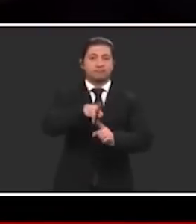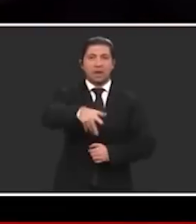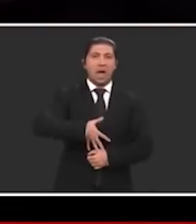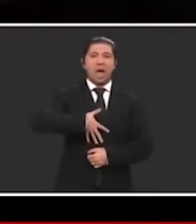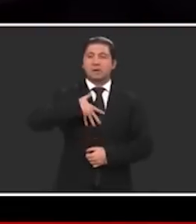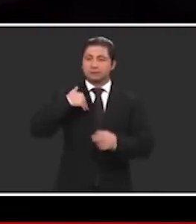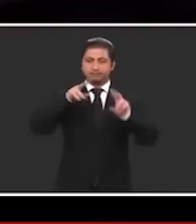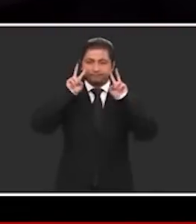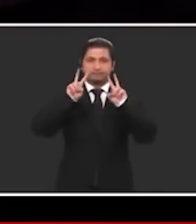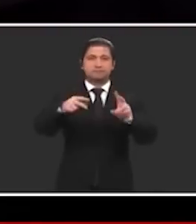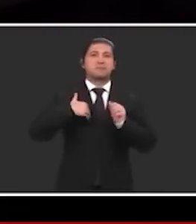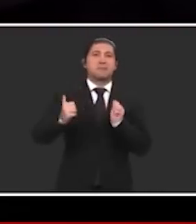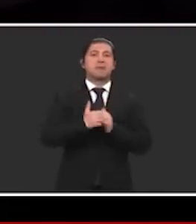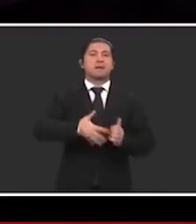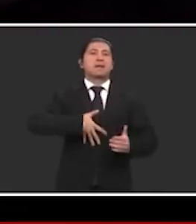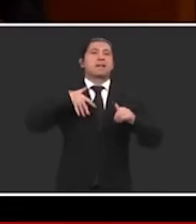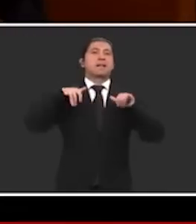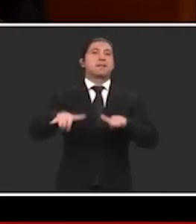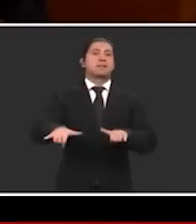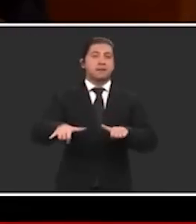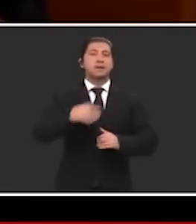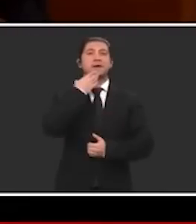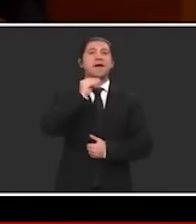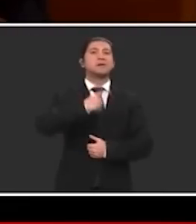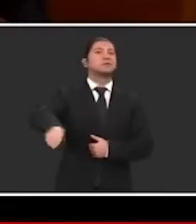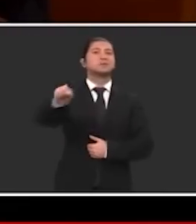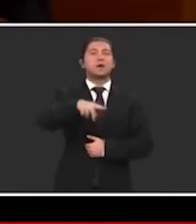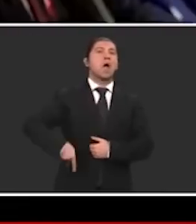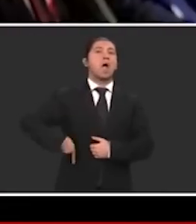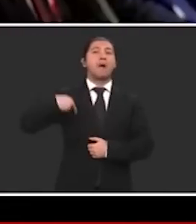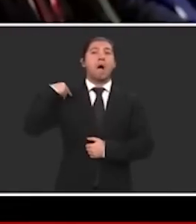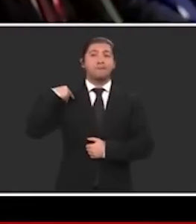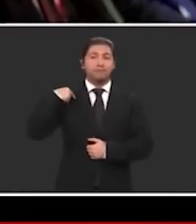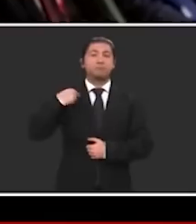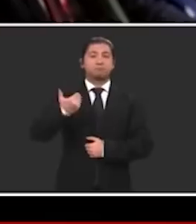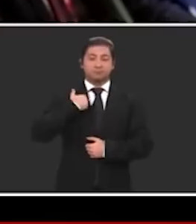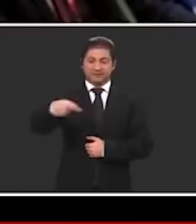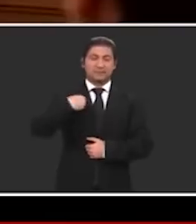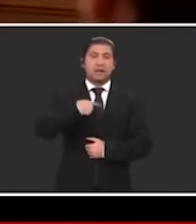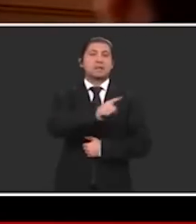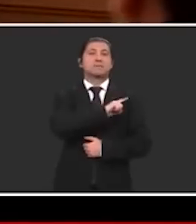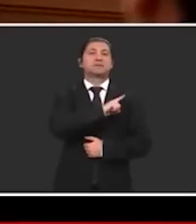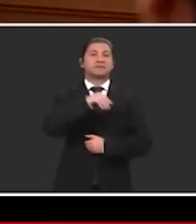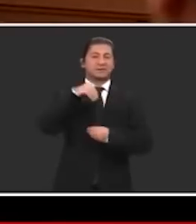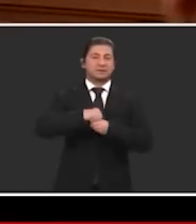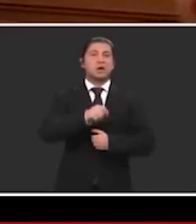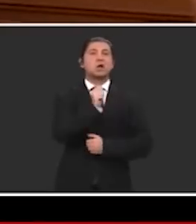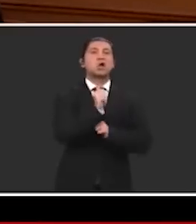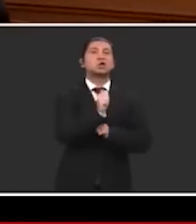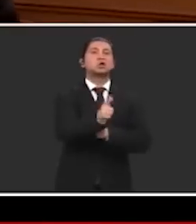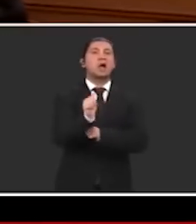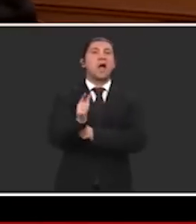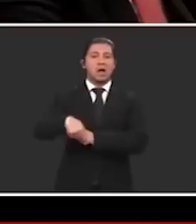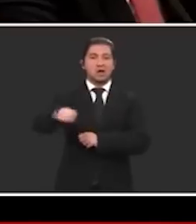heyecanlarına ortak olduk. Genç kaymakamlarımıza bizi temsilen ilçelerinde